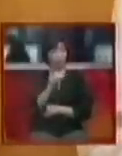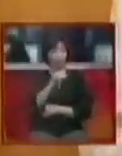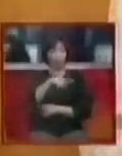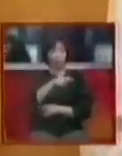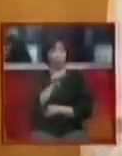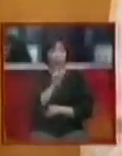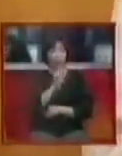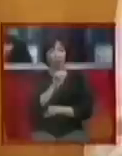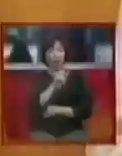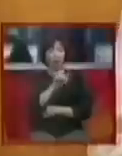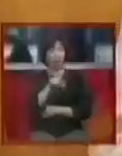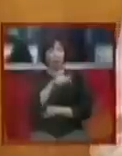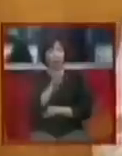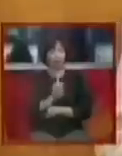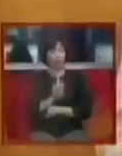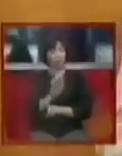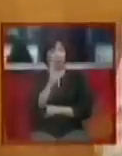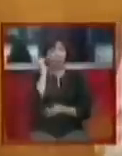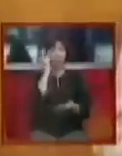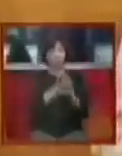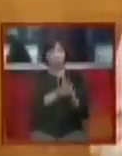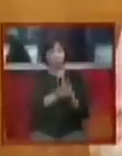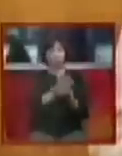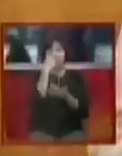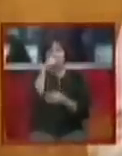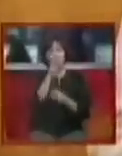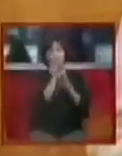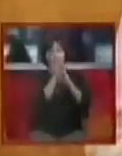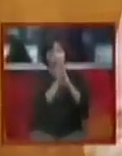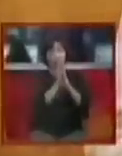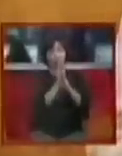na paparadahan ng bus biyahing probinsya.